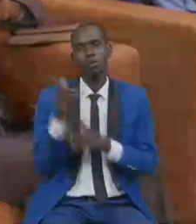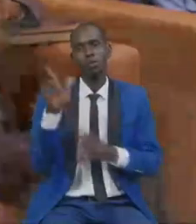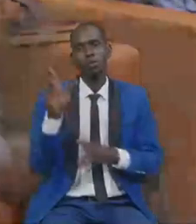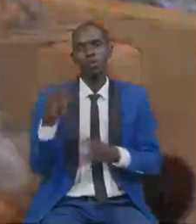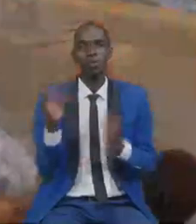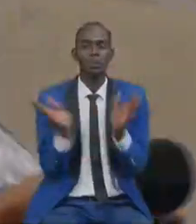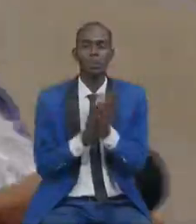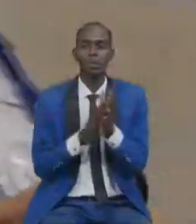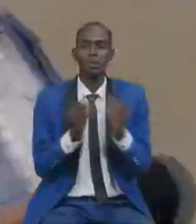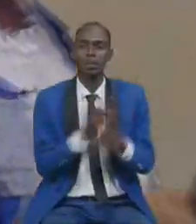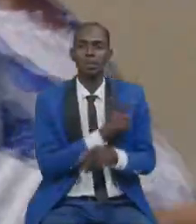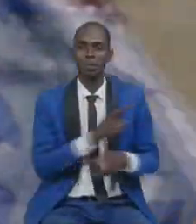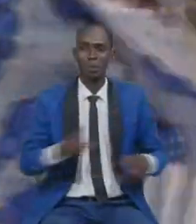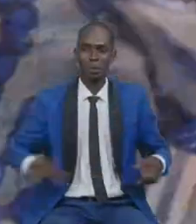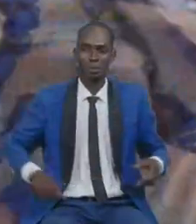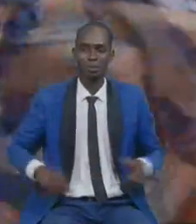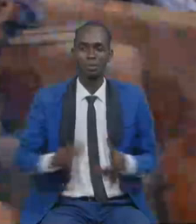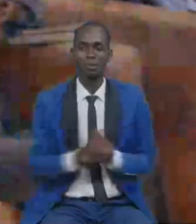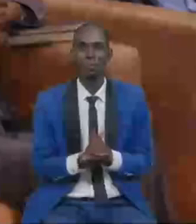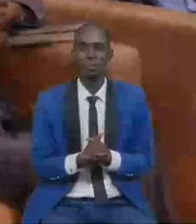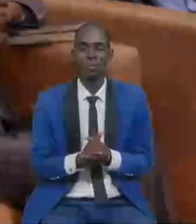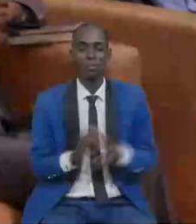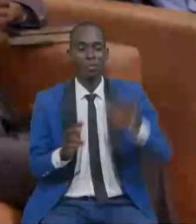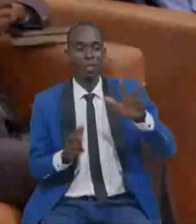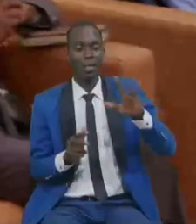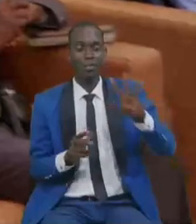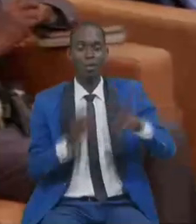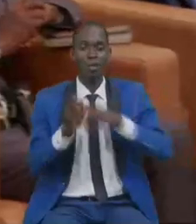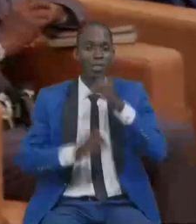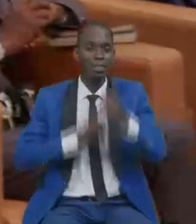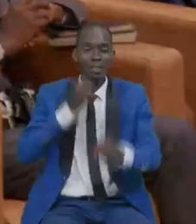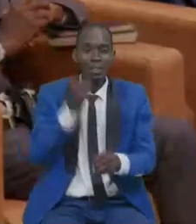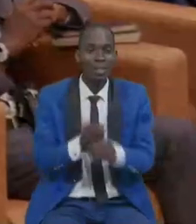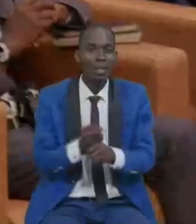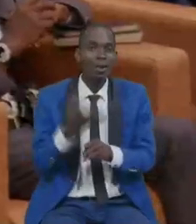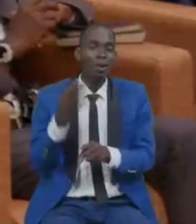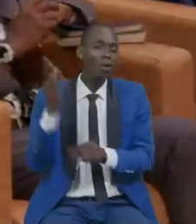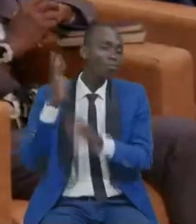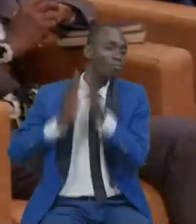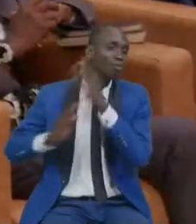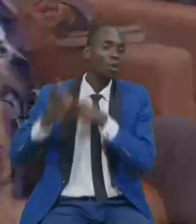Gloire à Dieu. Dans 4 ans de toxicomanie,